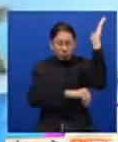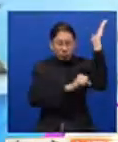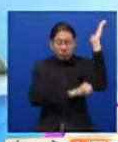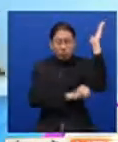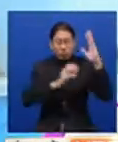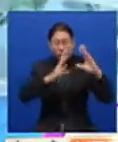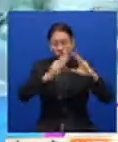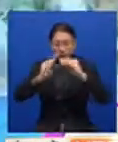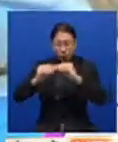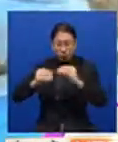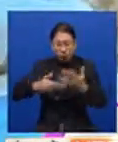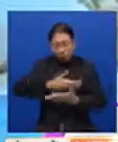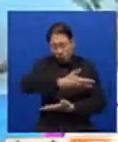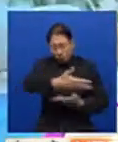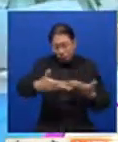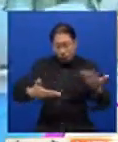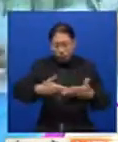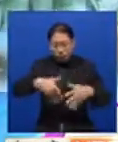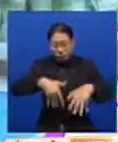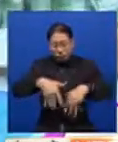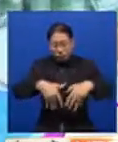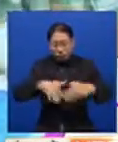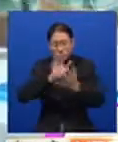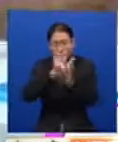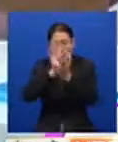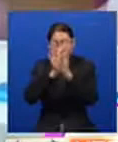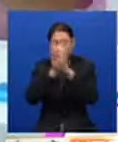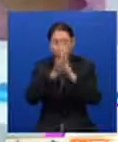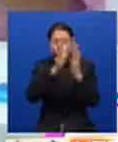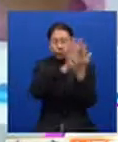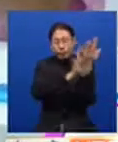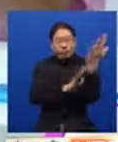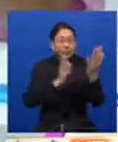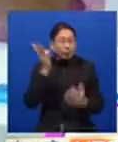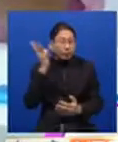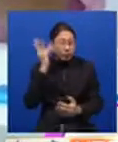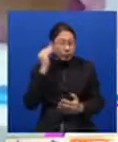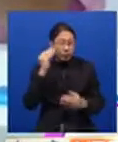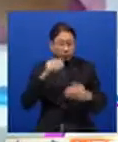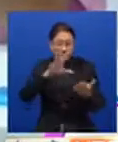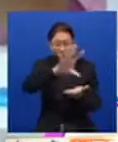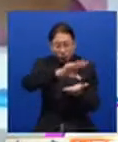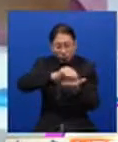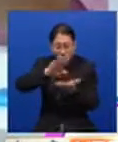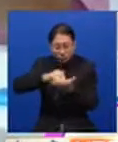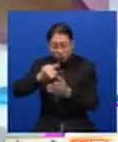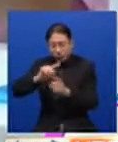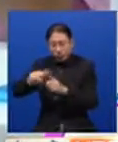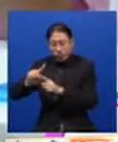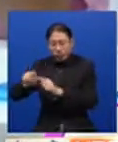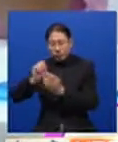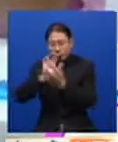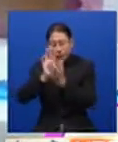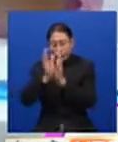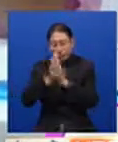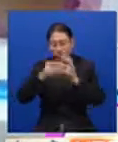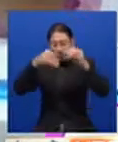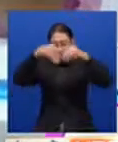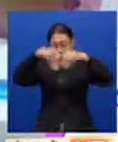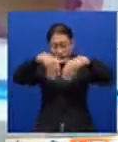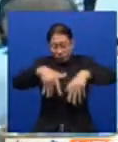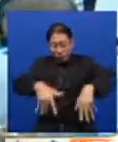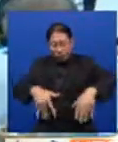ฟังความคิดเห็นของประชาชนในการปฏิรูปประเทศเพื่อรับฟังความคิดเห็นรวเป็นประเด็นเกี่ยวกับการปรับเปลี่ยนเชิงโครงสร้าง